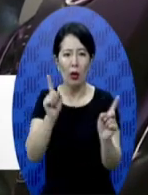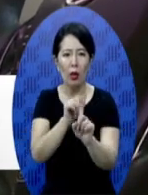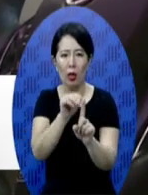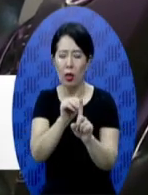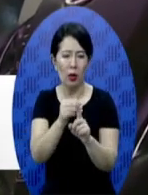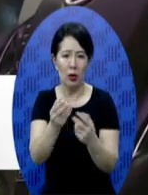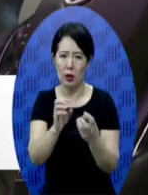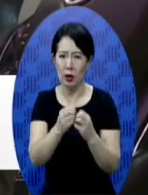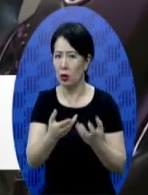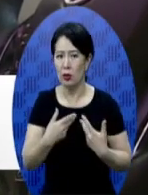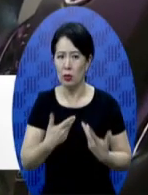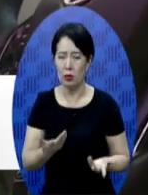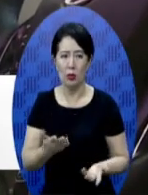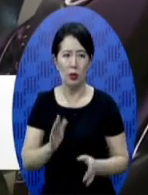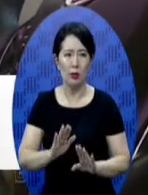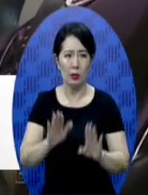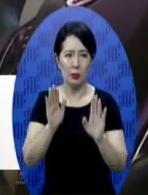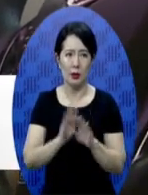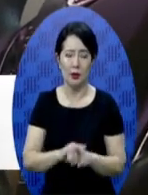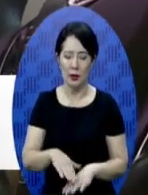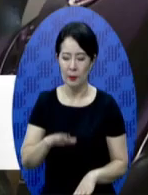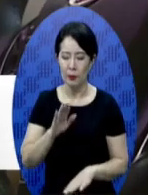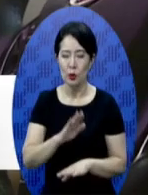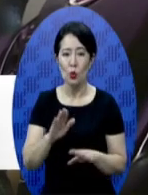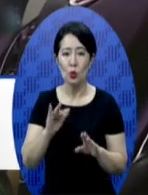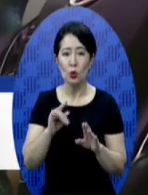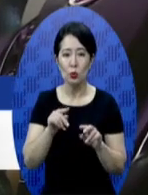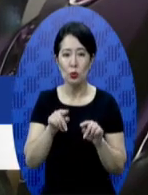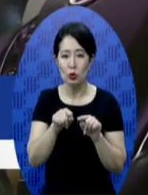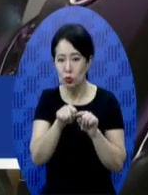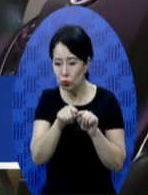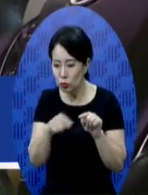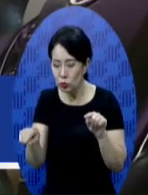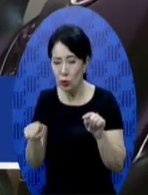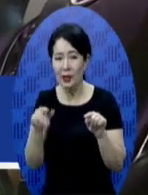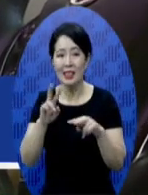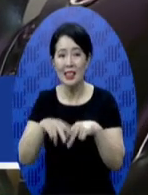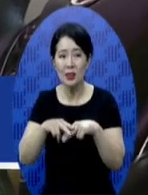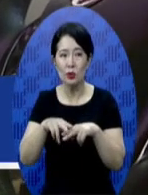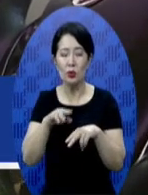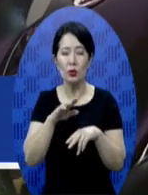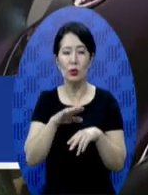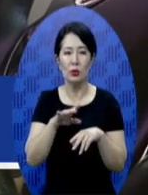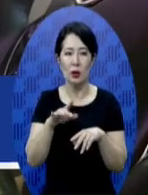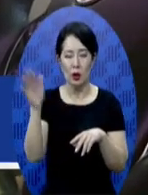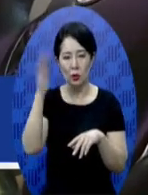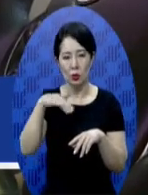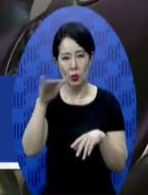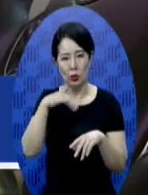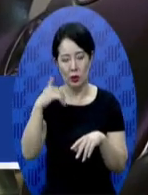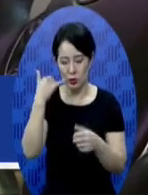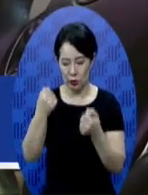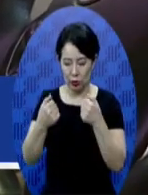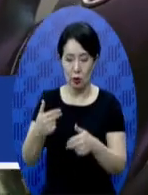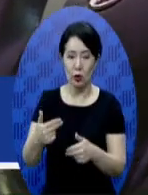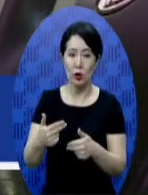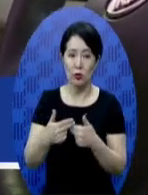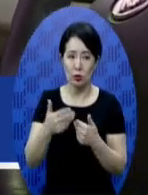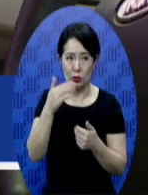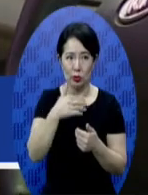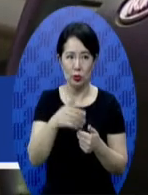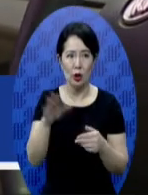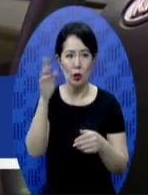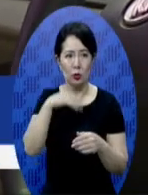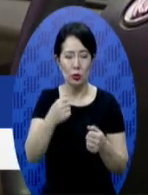барагдуулаагүй явна. Хөвгтөө урлан бүтээгтөөс ихтлгөр орох замд зүгээр дуудлагын жолоочор үйлчилүүлсэн. Дуудлагын